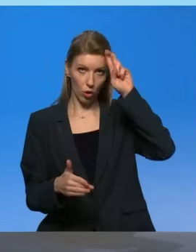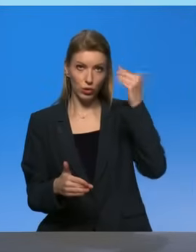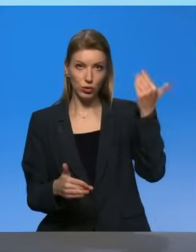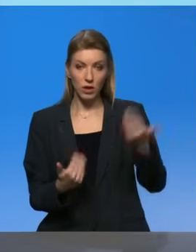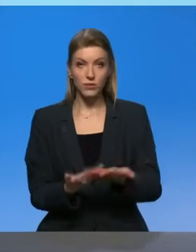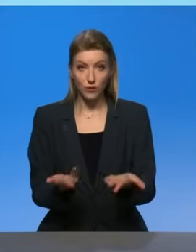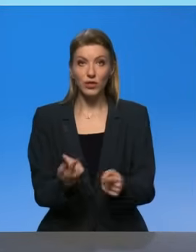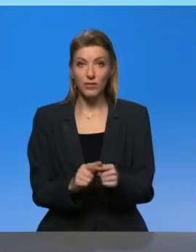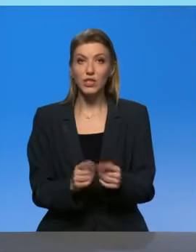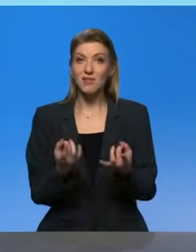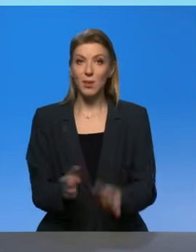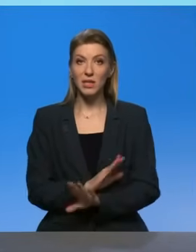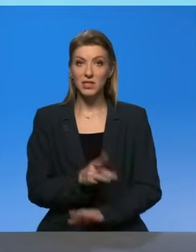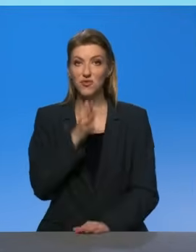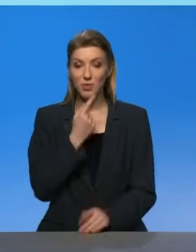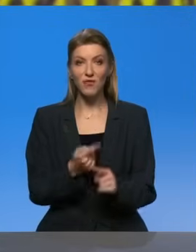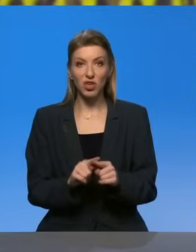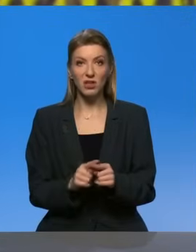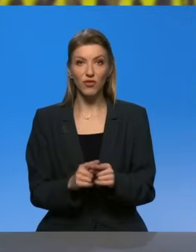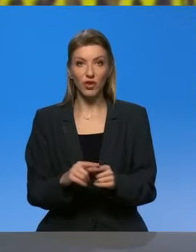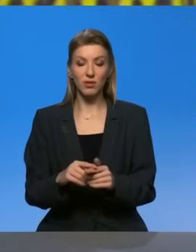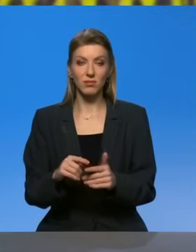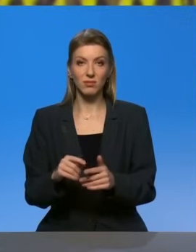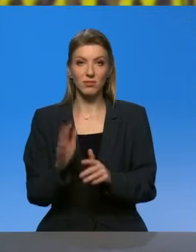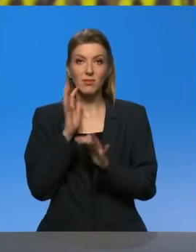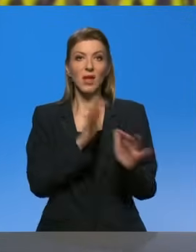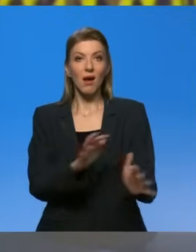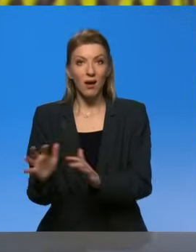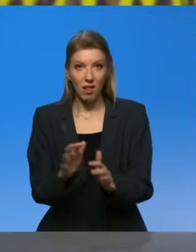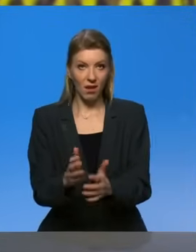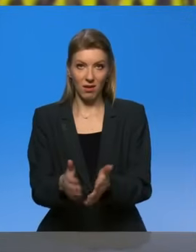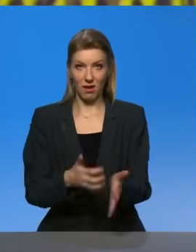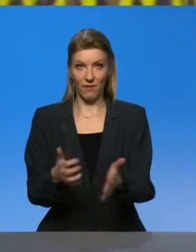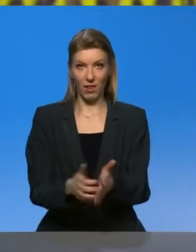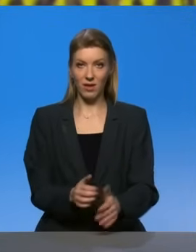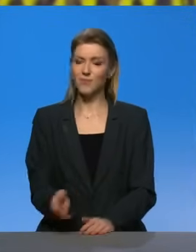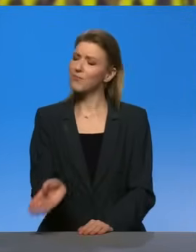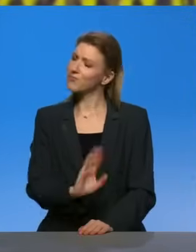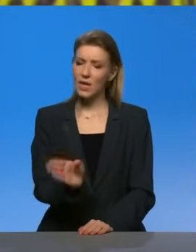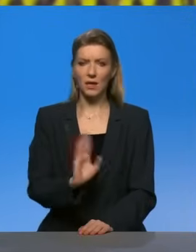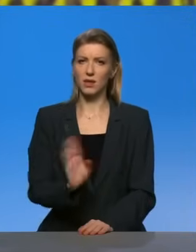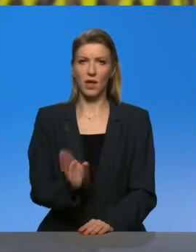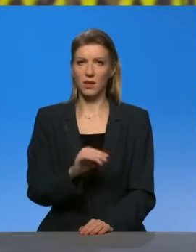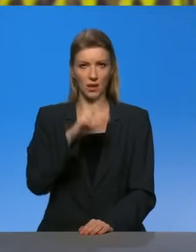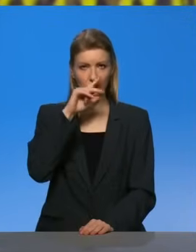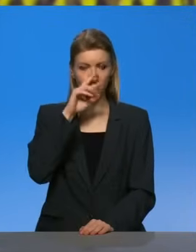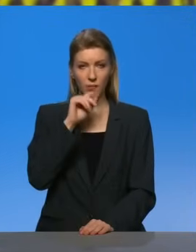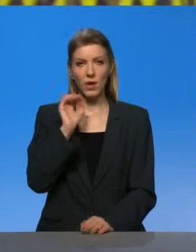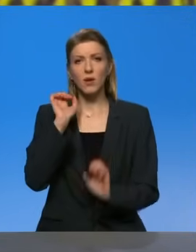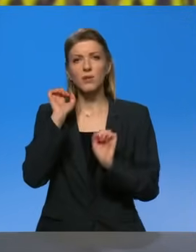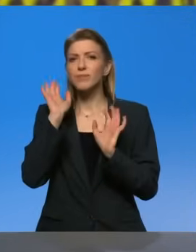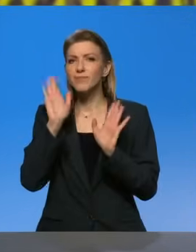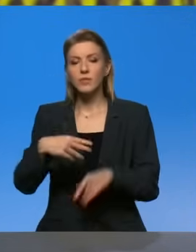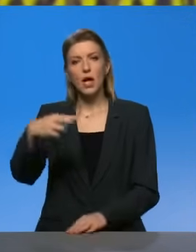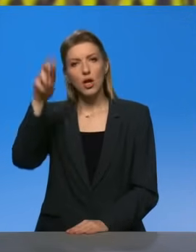крыла, правда, нет, не хватает. Здесь нет. Это все-таки немножко заблуждение. Хоть государственное оно будет, хоть